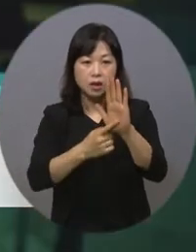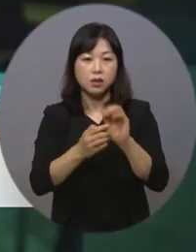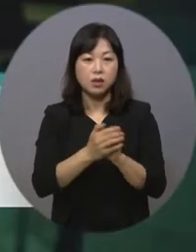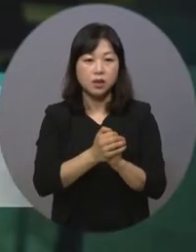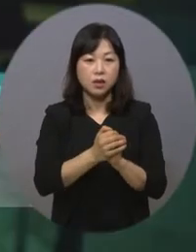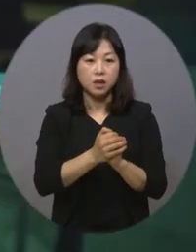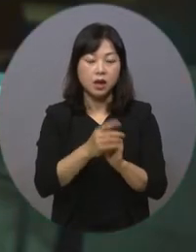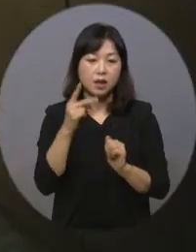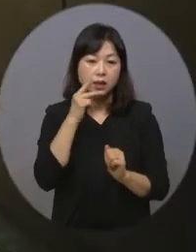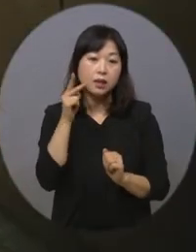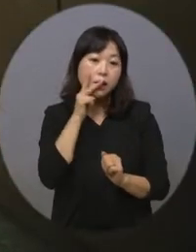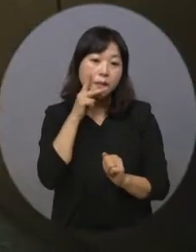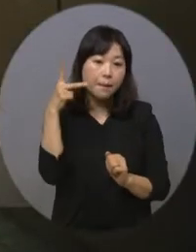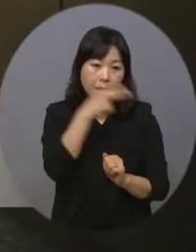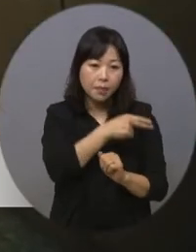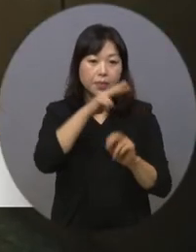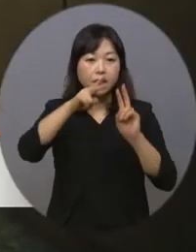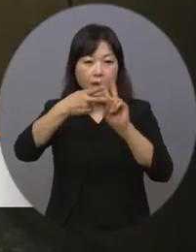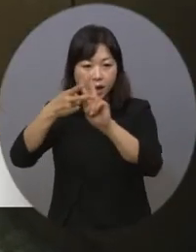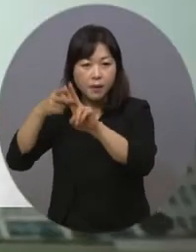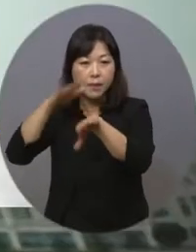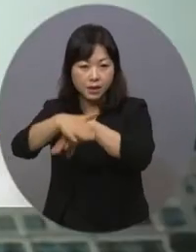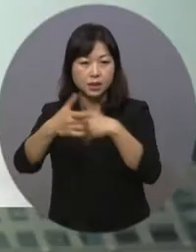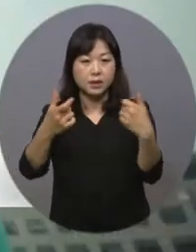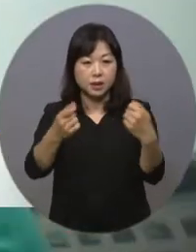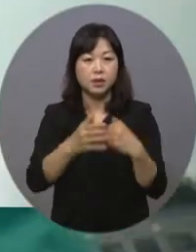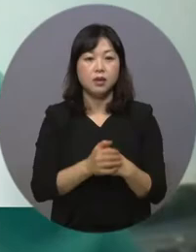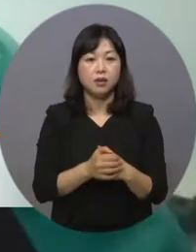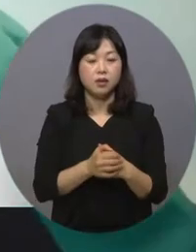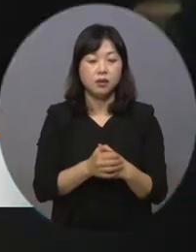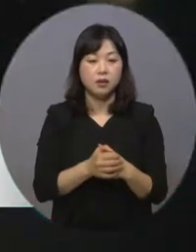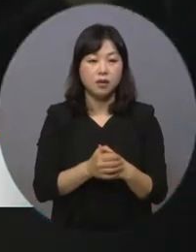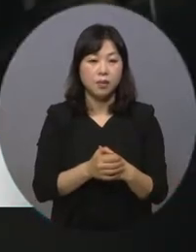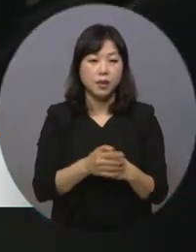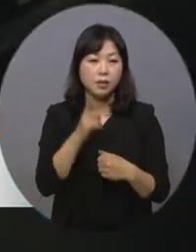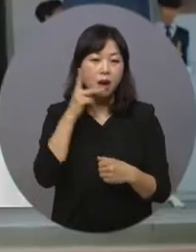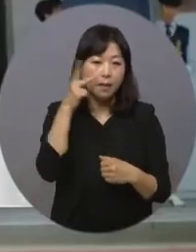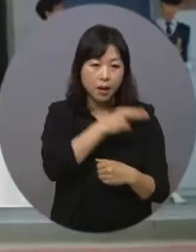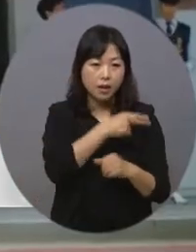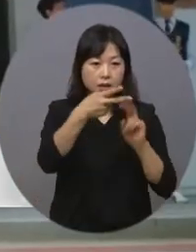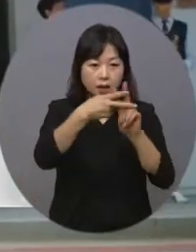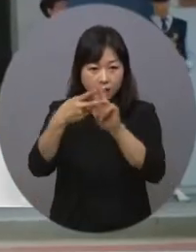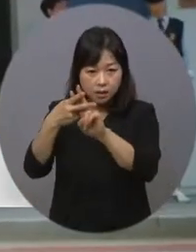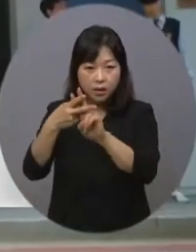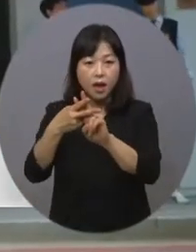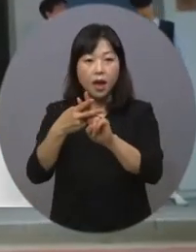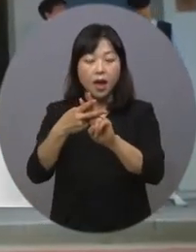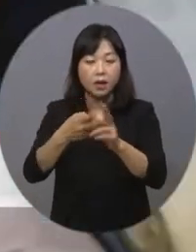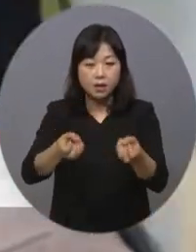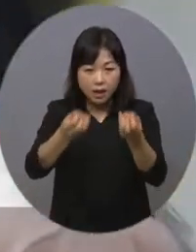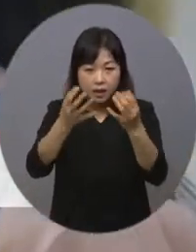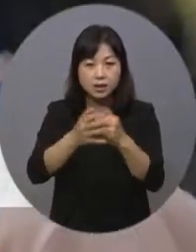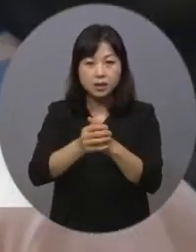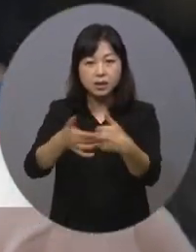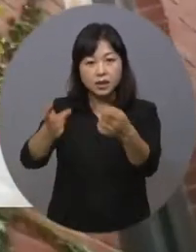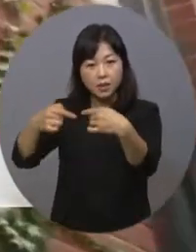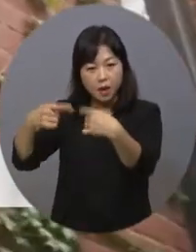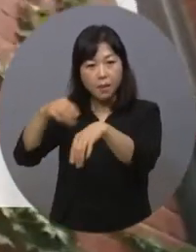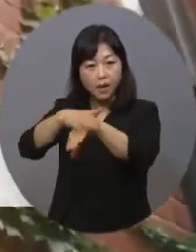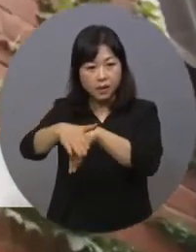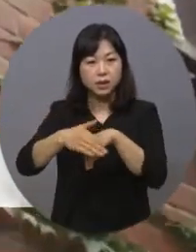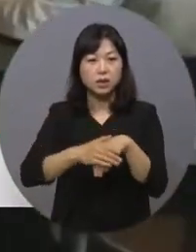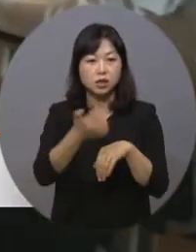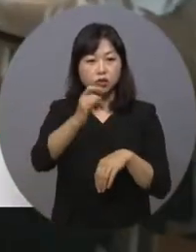캠페인으로 진행됩니다. 노담태그 캠페인은 참여형 이벤트로 기획됐습니다. 노담 캠페인 누리집에